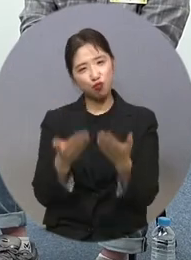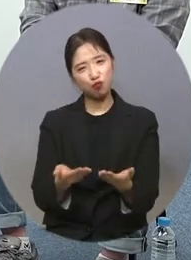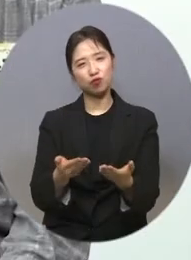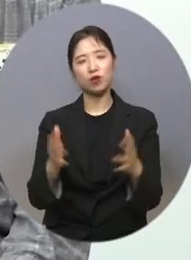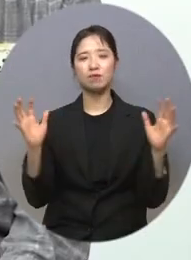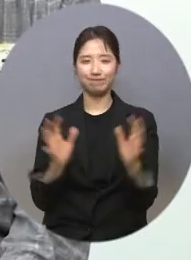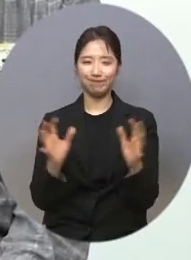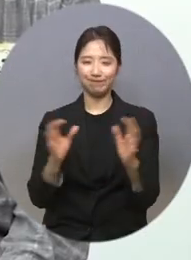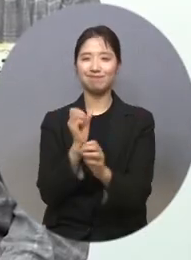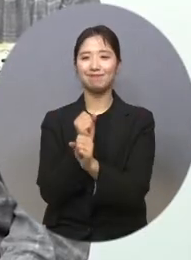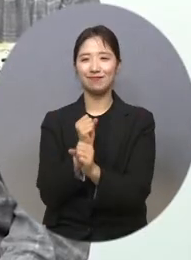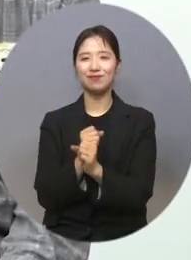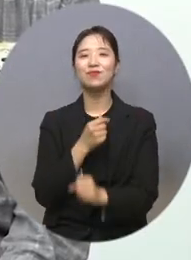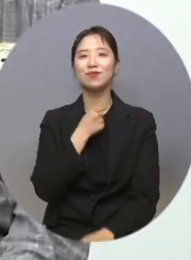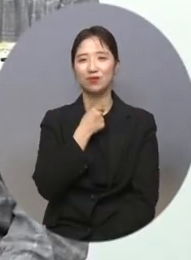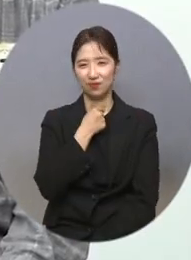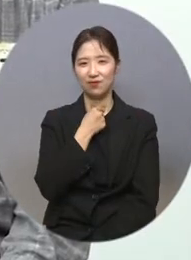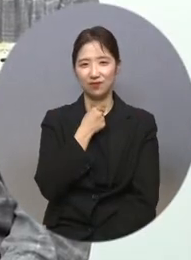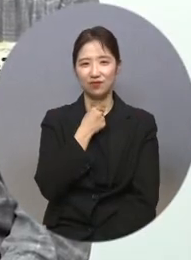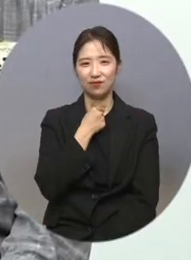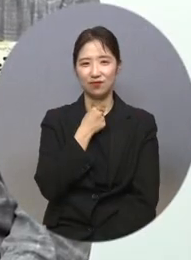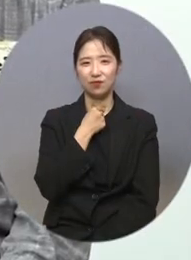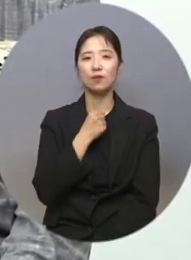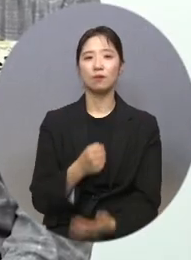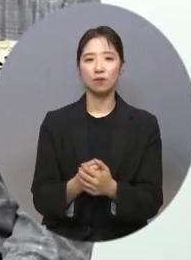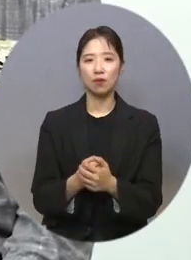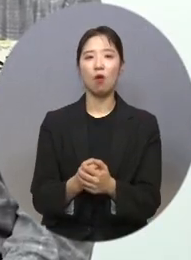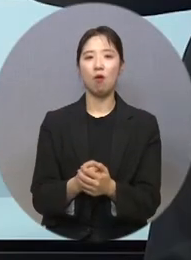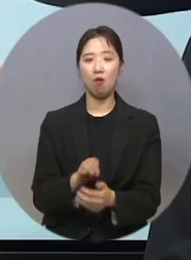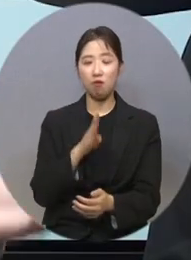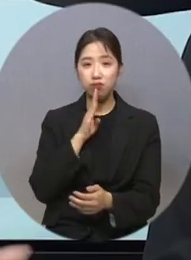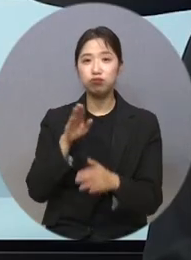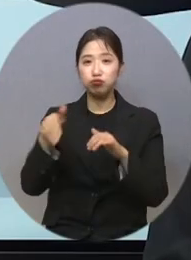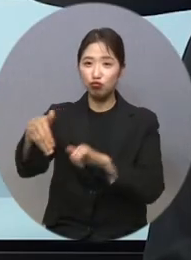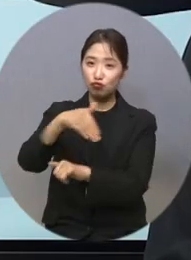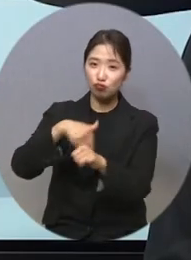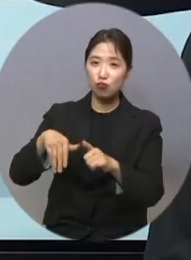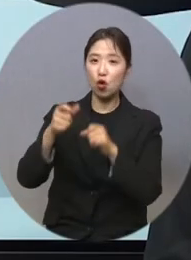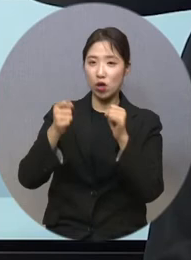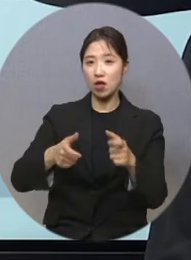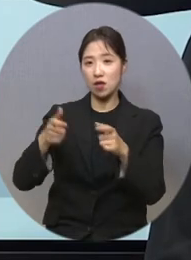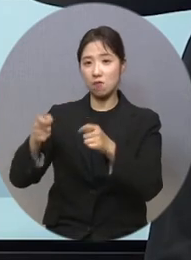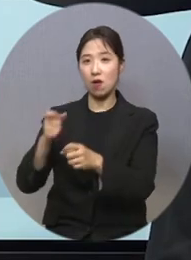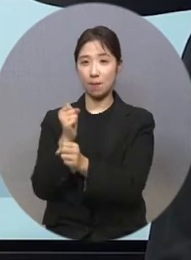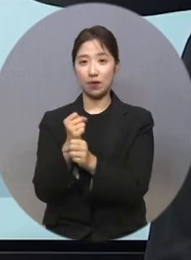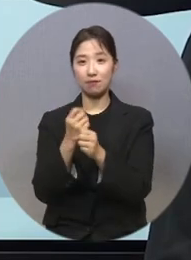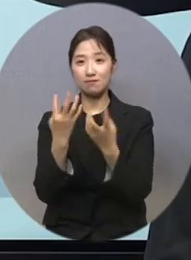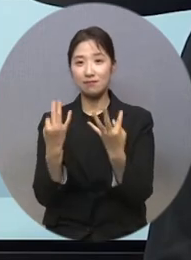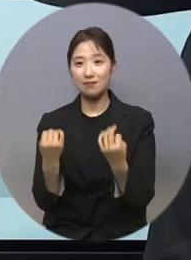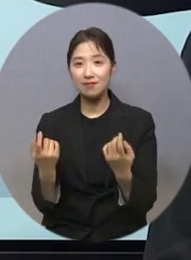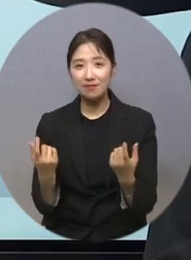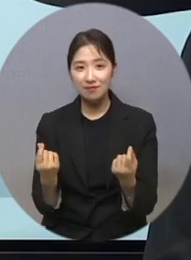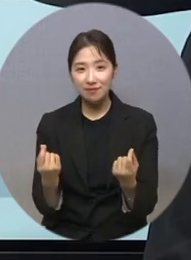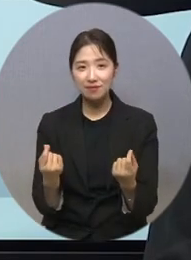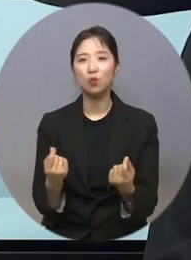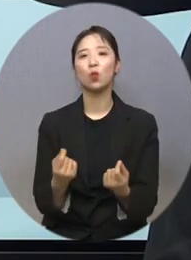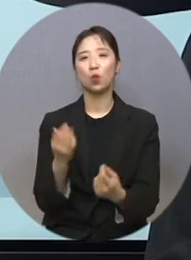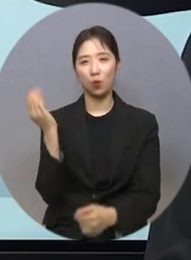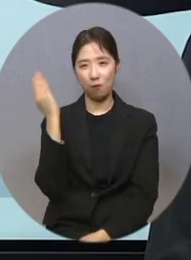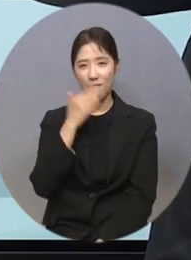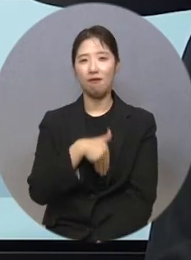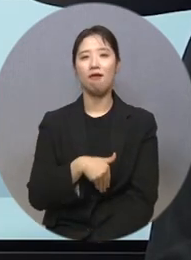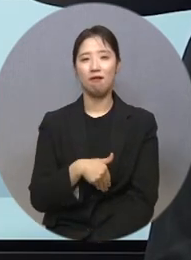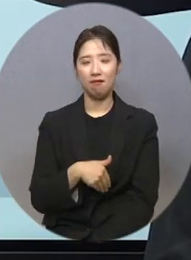좀 만들어 가보고 싶거든요. 저는 네, 앞으로. 아, 그러니까 지금 주변에서 많이 그런 기회를 만들어내고 계시네요. 저는